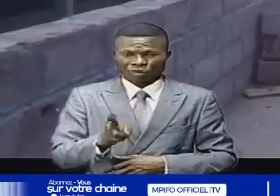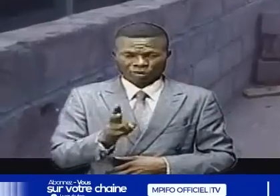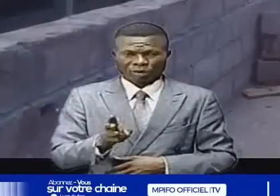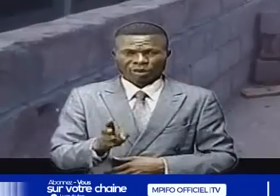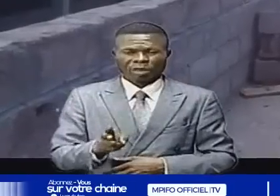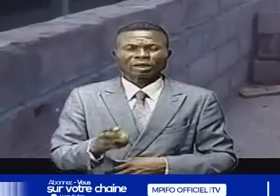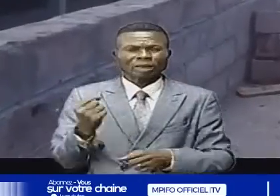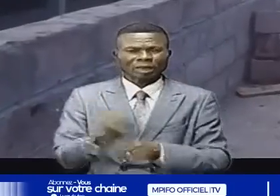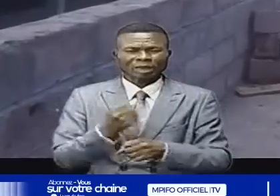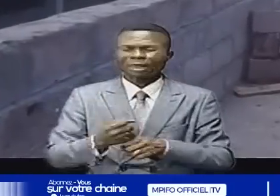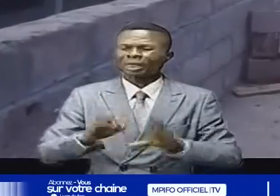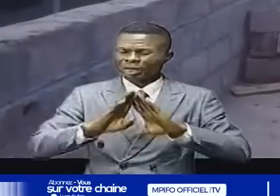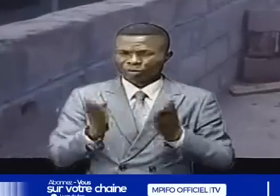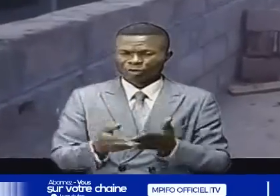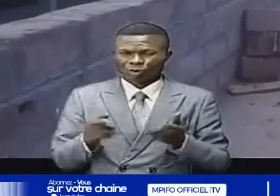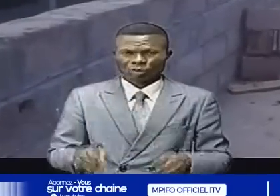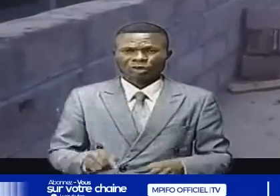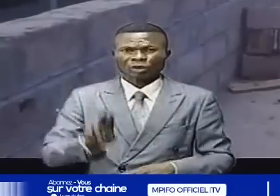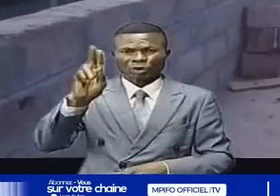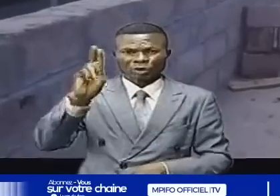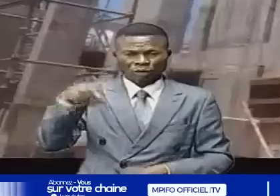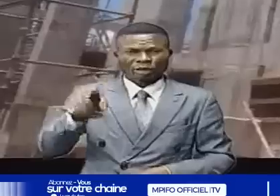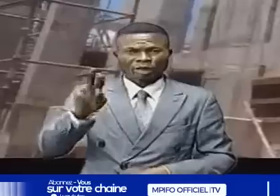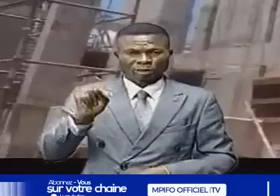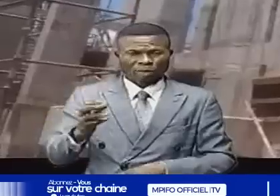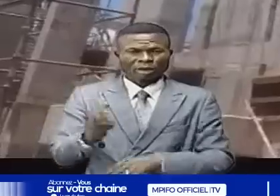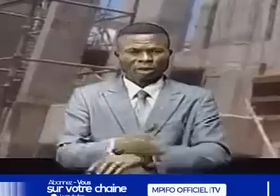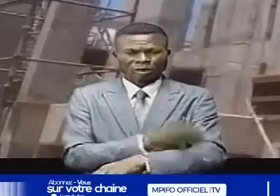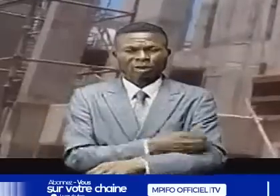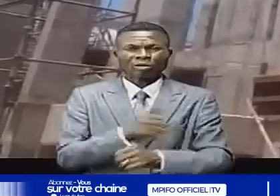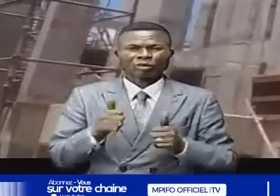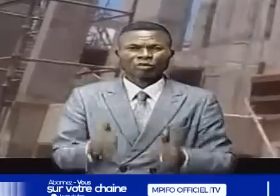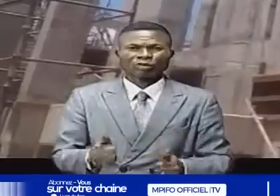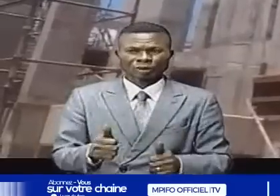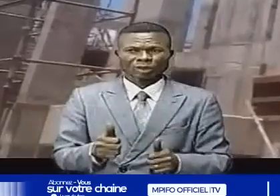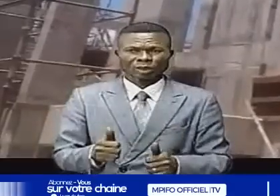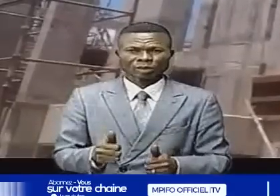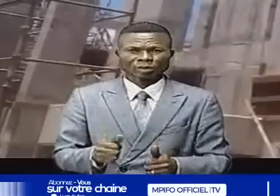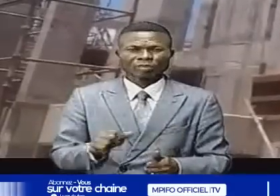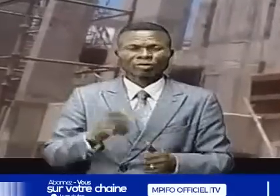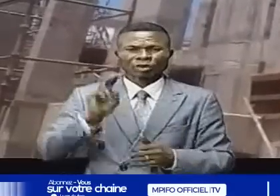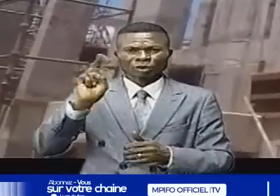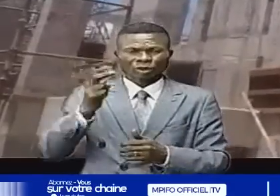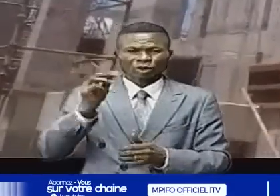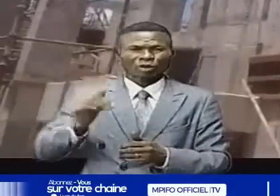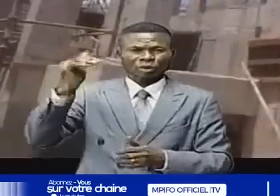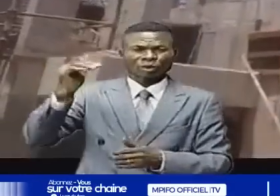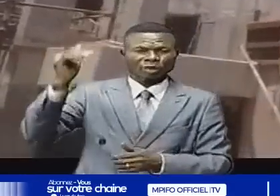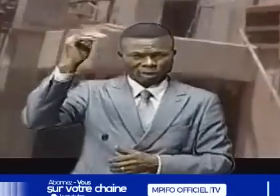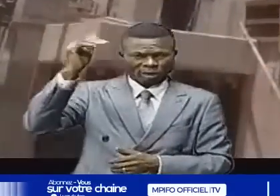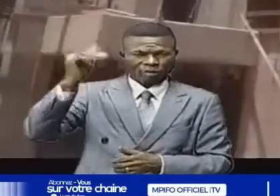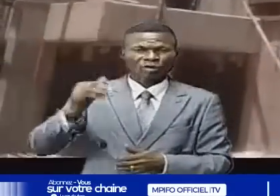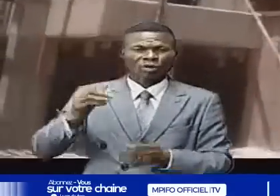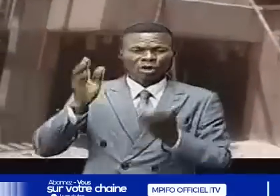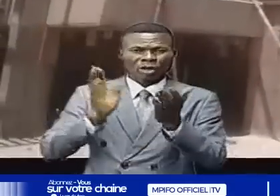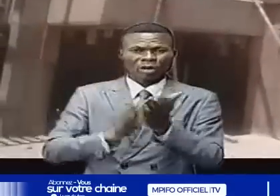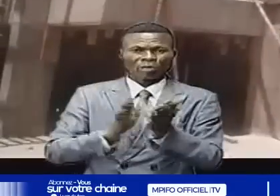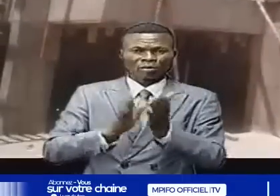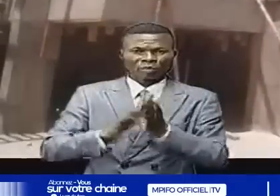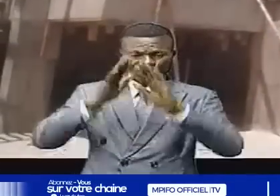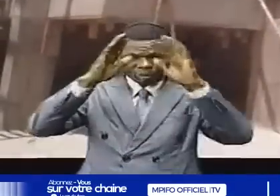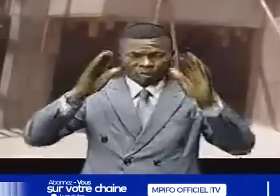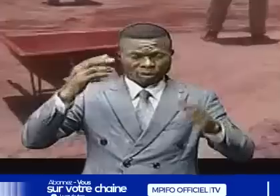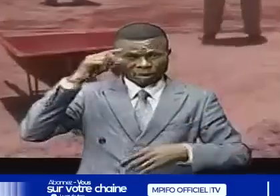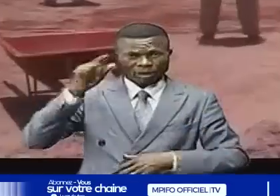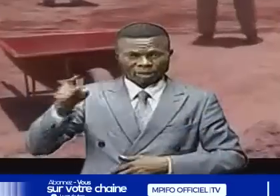sous-sol, on est déjà en train de faire des élévations sur le deuxième niveau de home, des